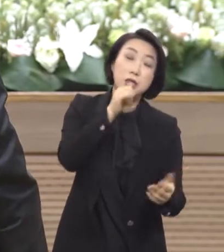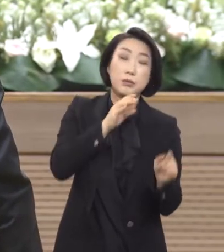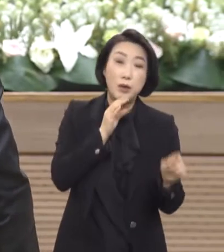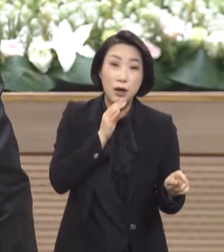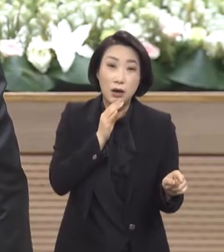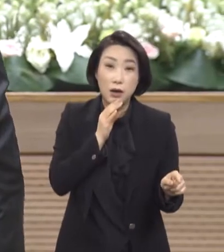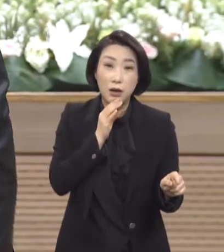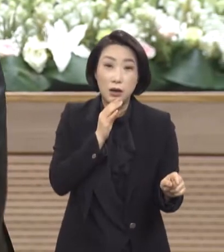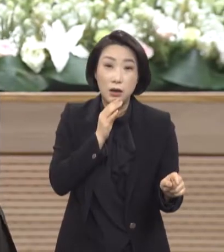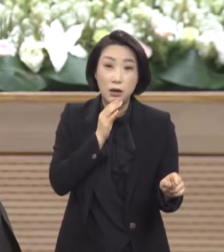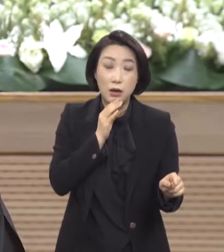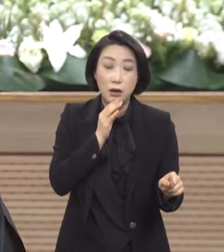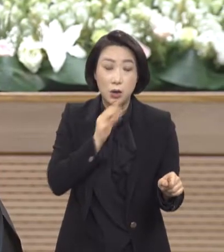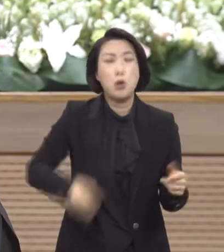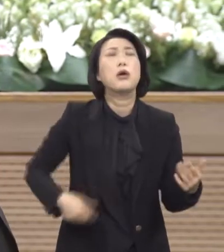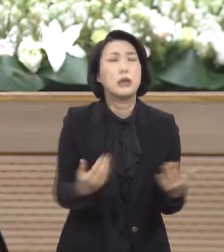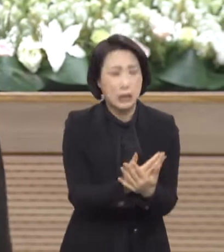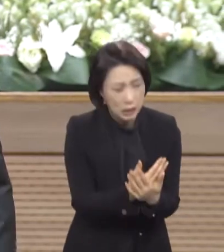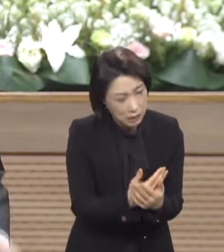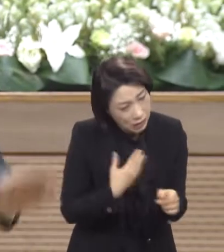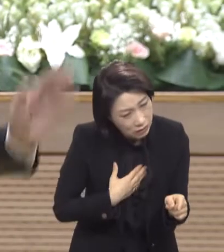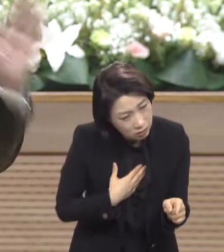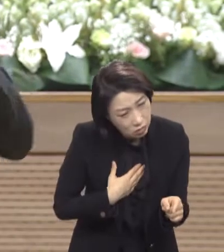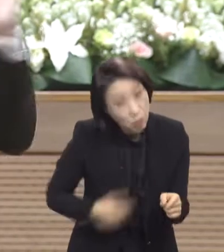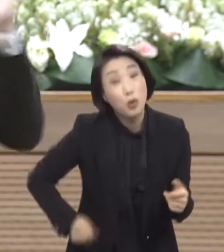드러내면서 회개하라.